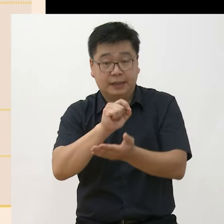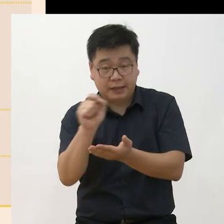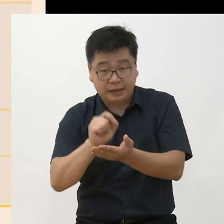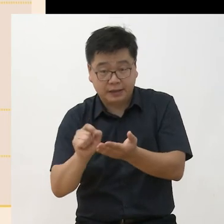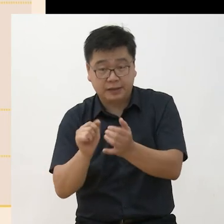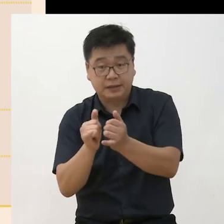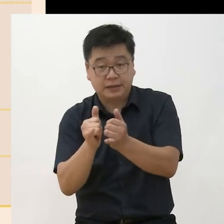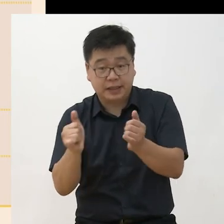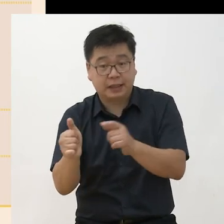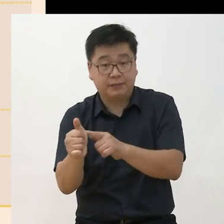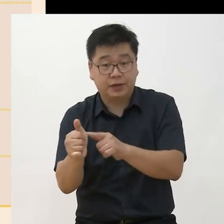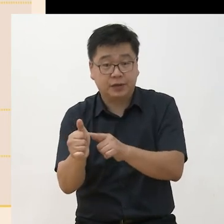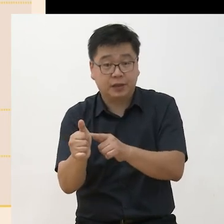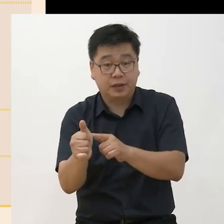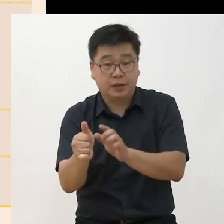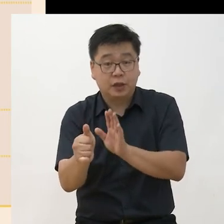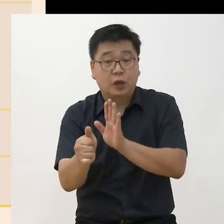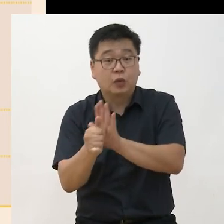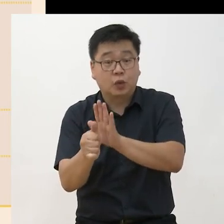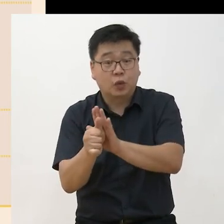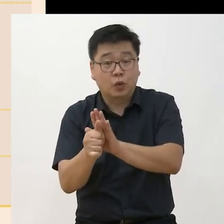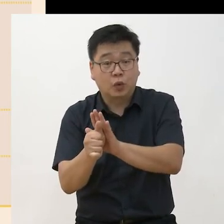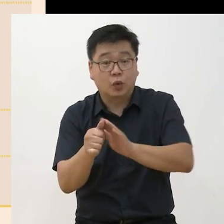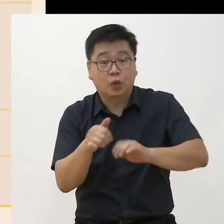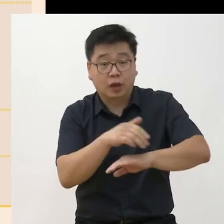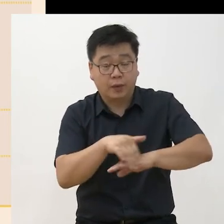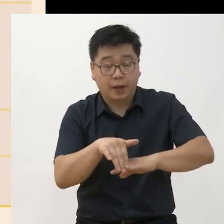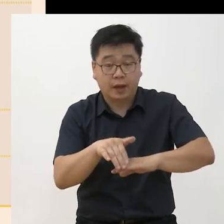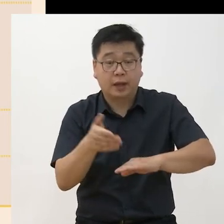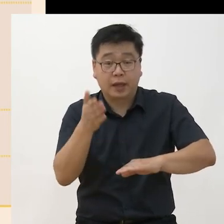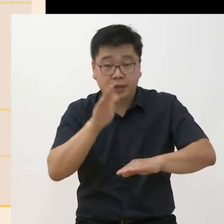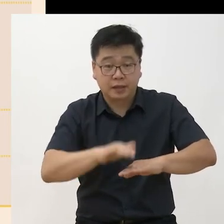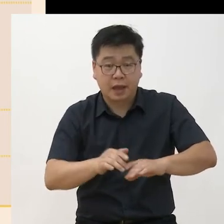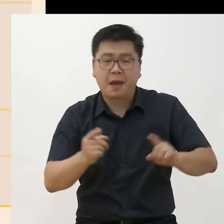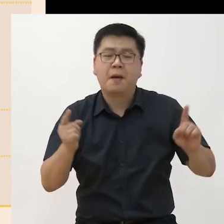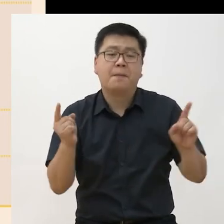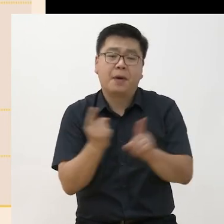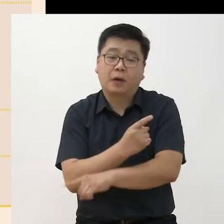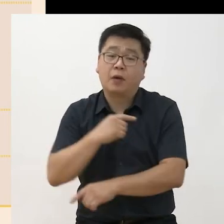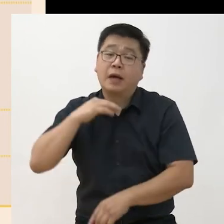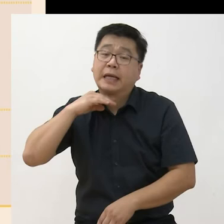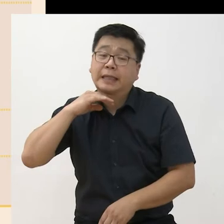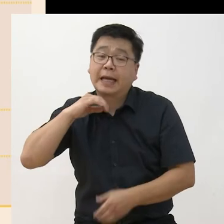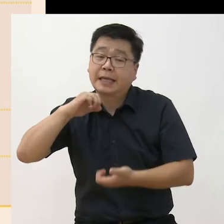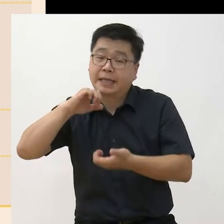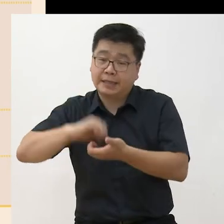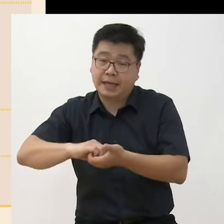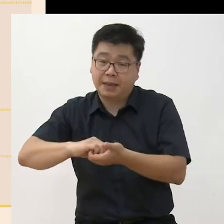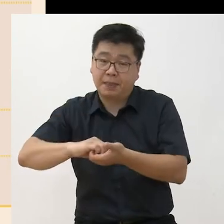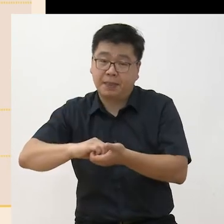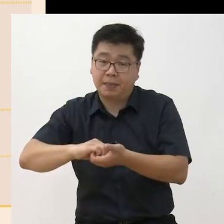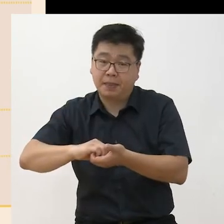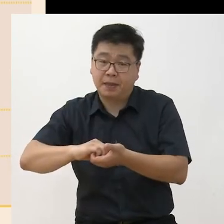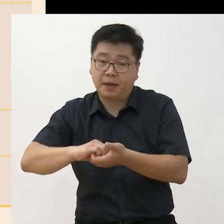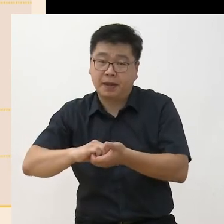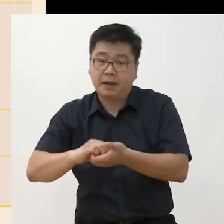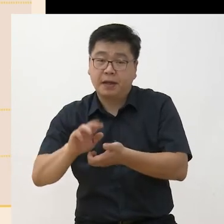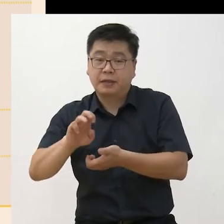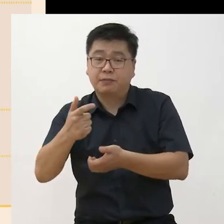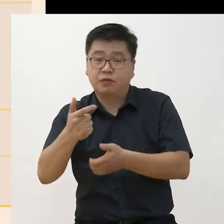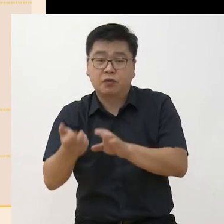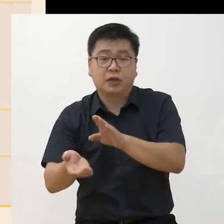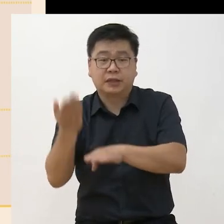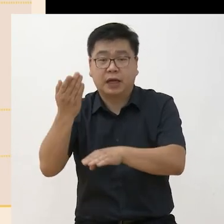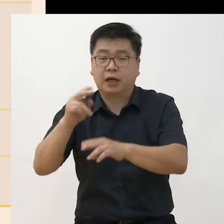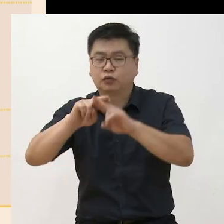이제 그 자격 기준을 갖고 있었는데요. 여기서 그 연령에 대한 그 제한 기준을 과감하게